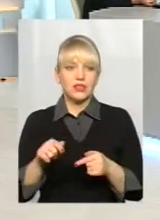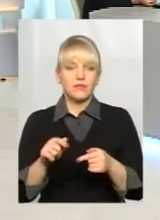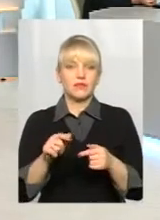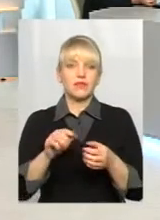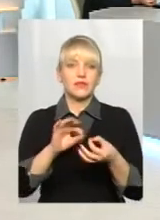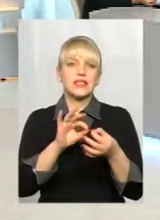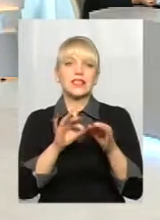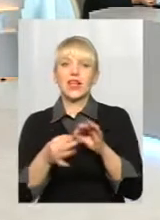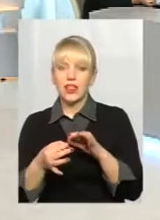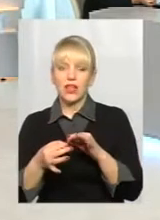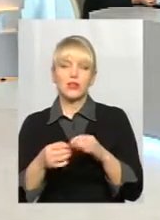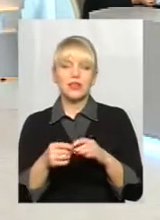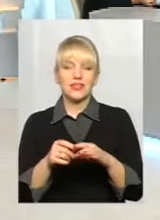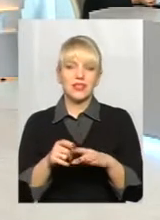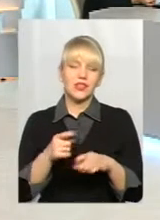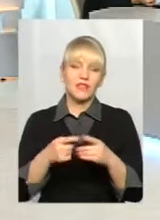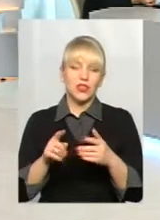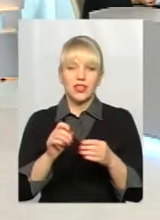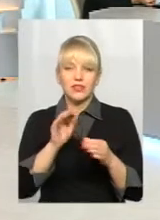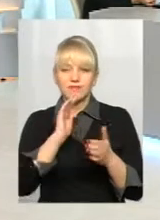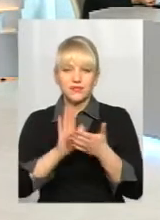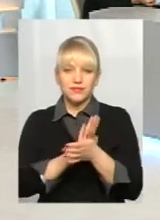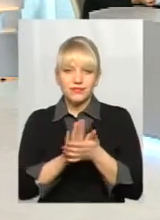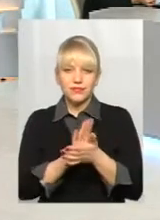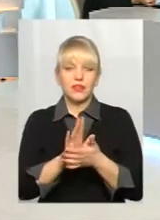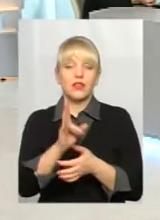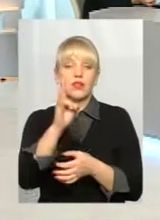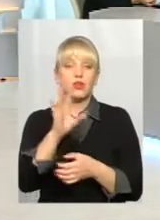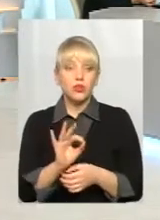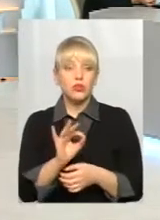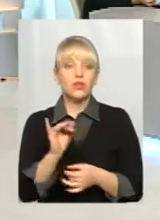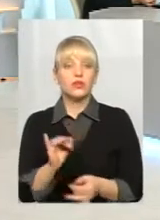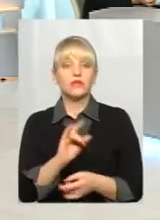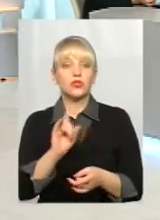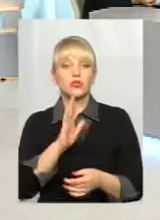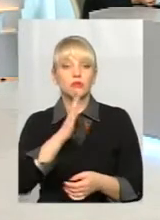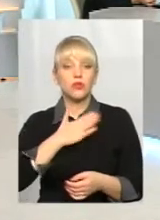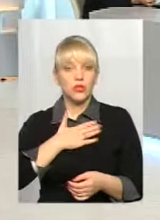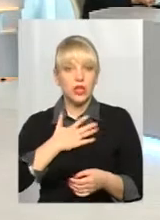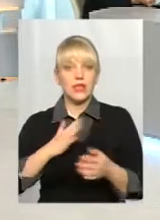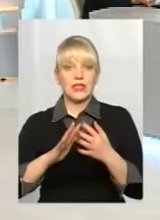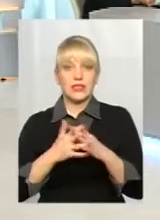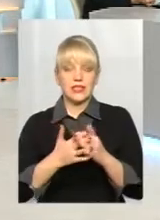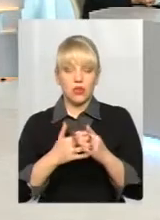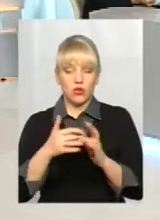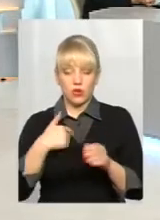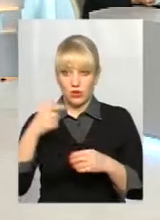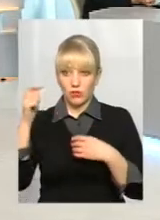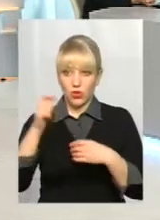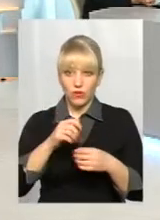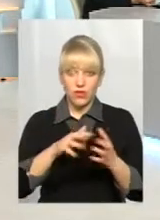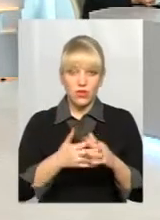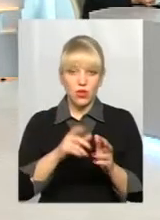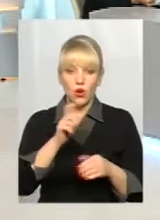складності, це тихенько затерли, але було саме цікаве, що це моє село, я коли приїхав в село, то мені люди